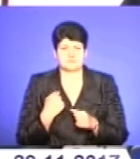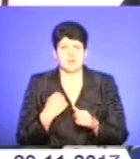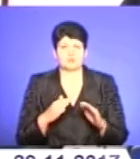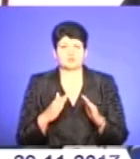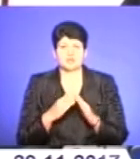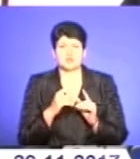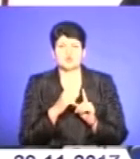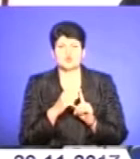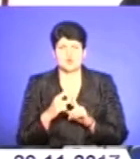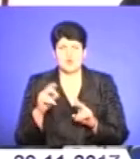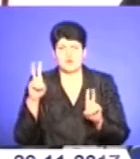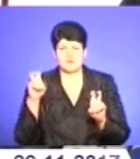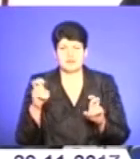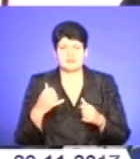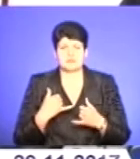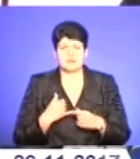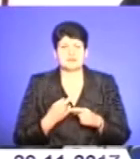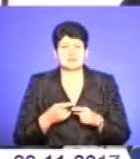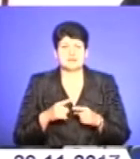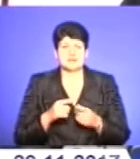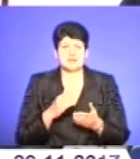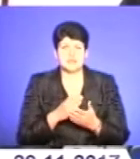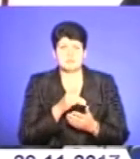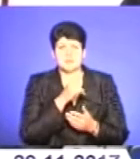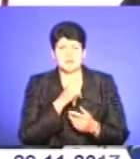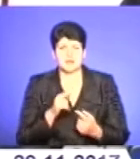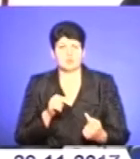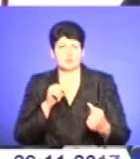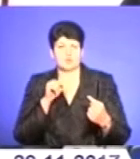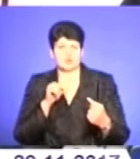Будинок Слово для мене цей період є протистояння